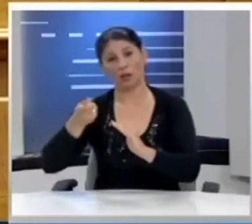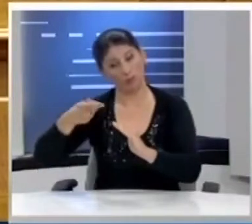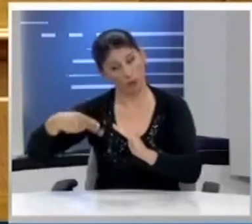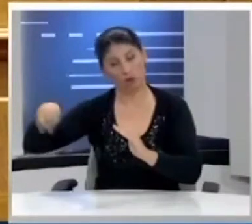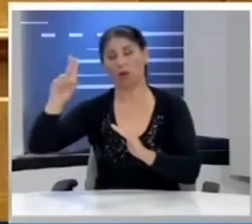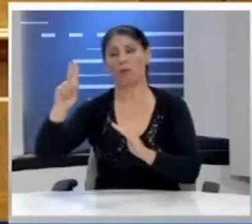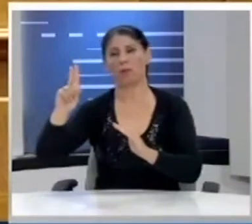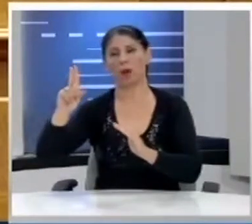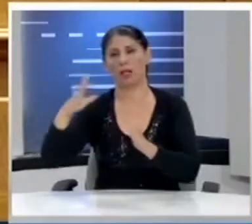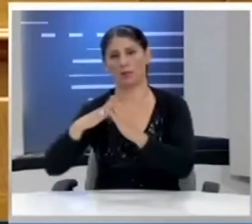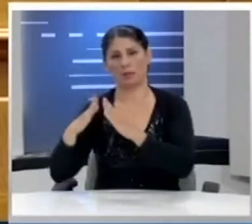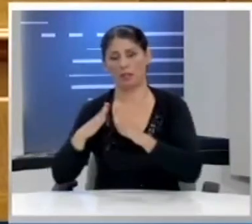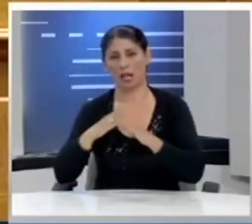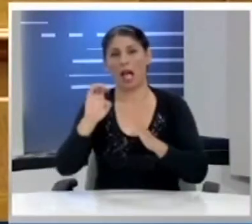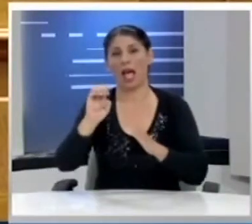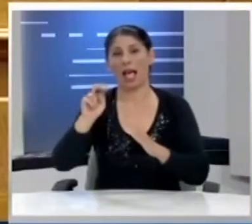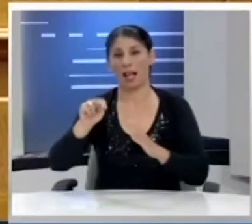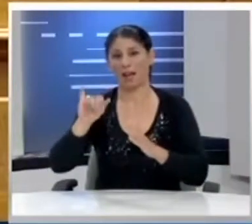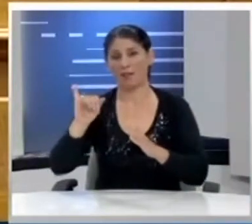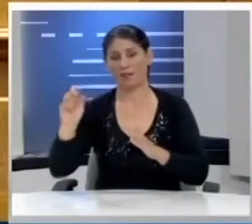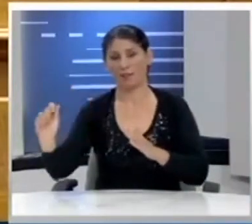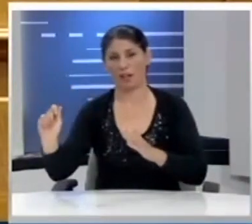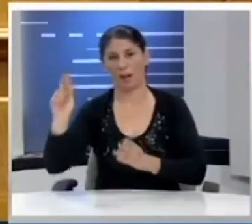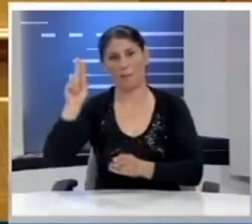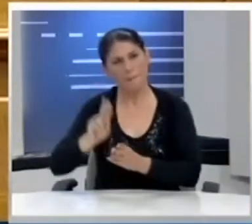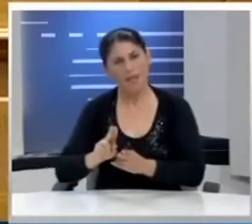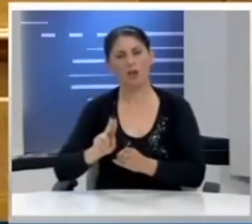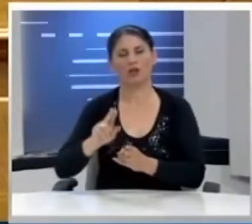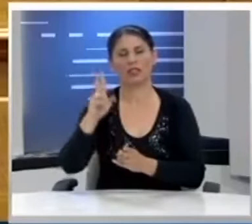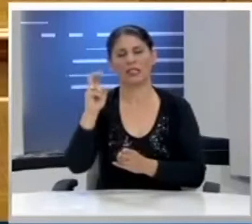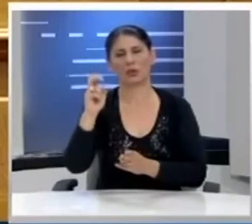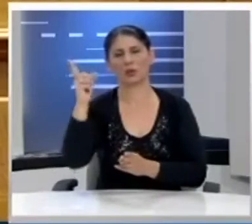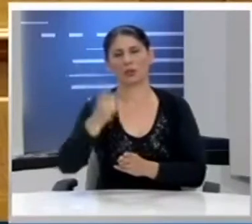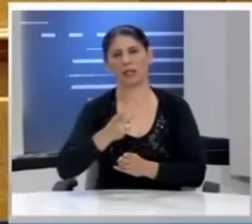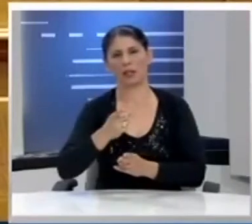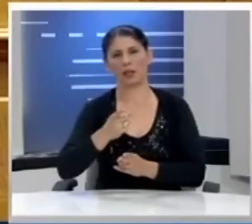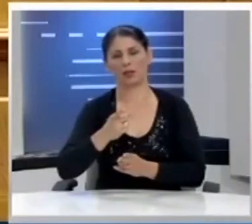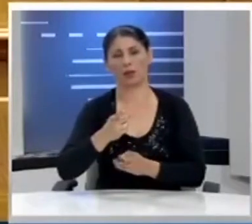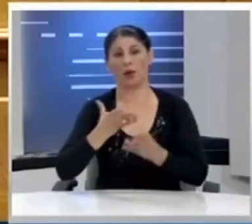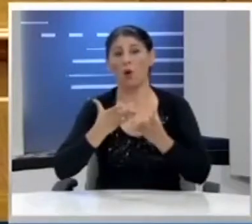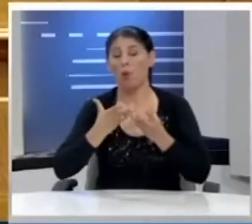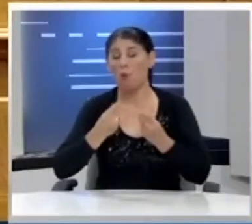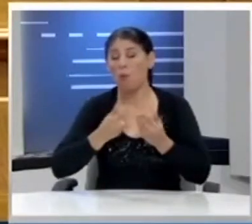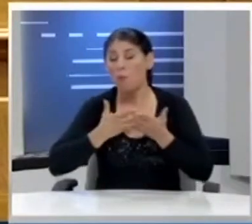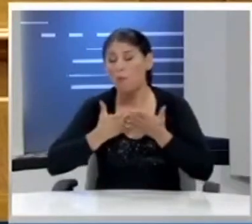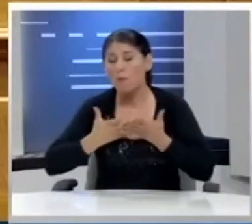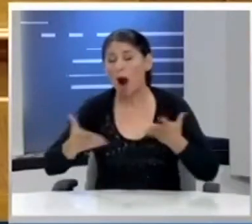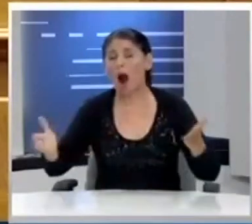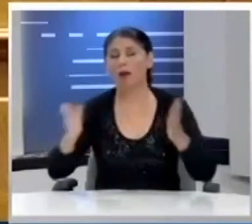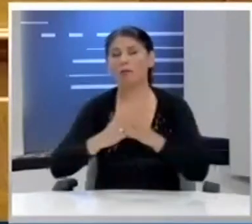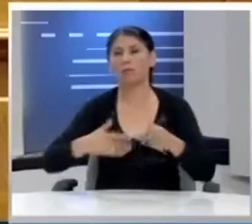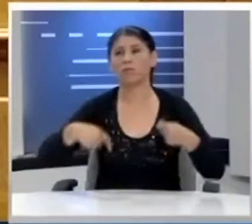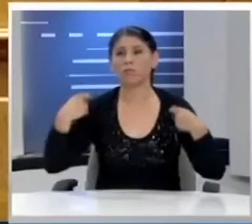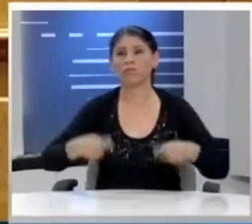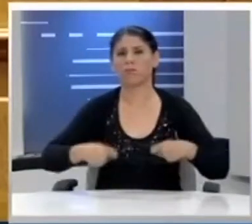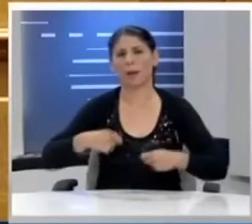περισσότερα, ο ένφια μειώνεται κατά 20%. Ενώ και τις πολύ μεγάλες ιδιοκτησίες η